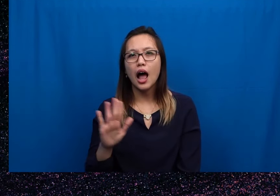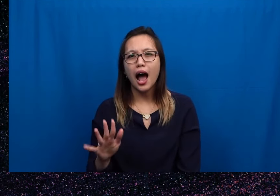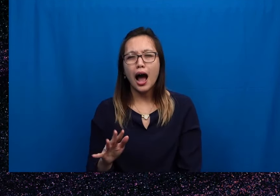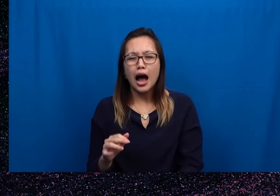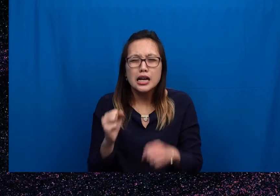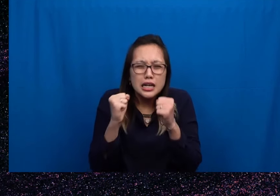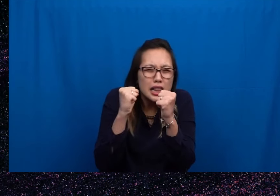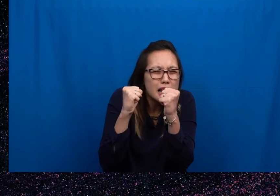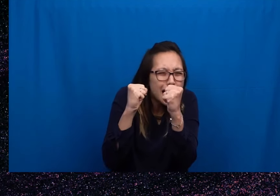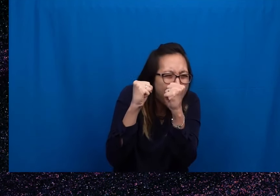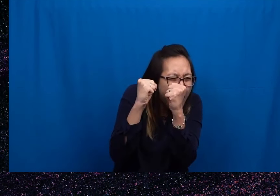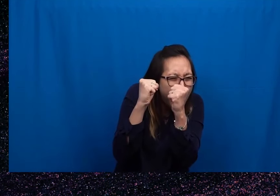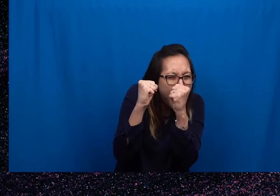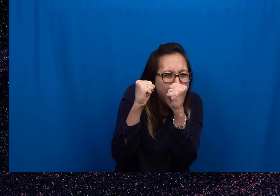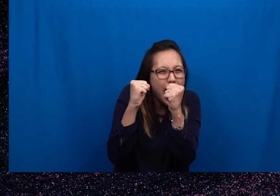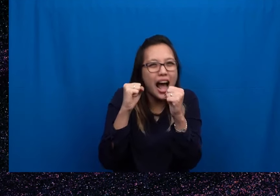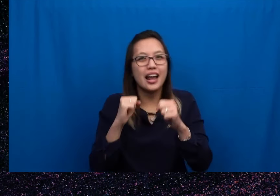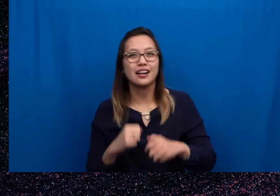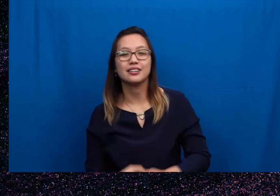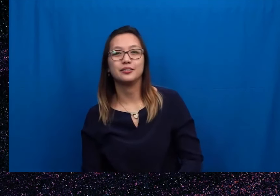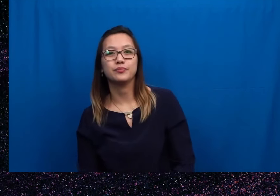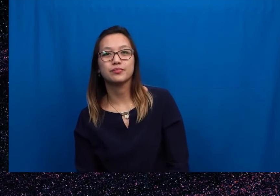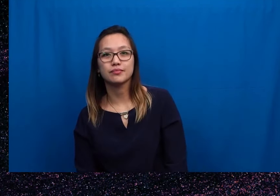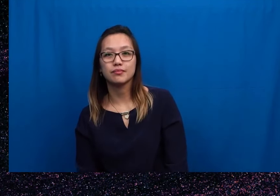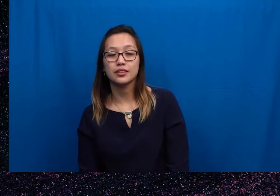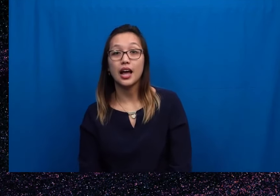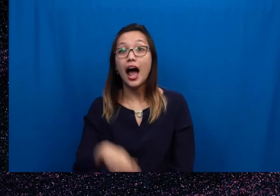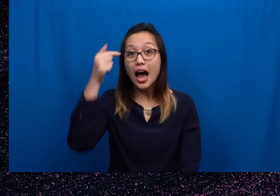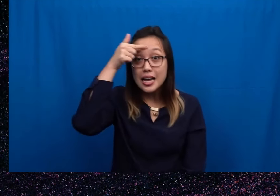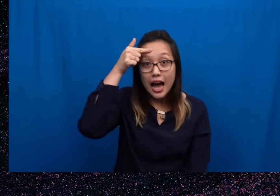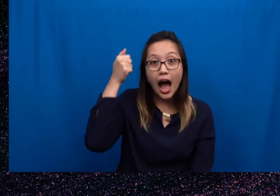Ku tak gentar,